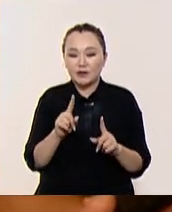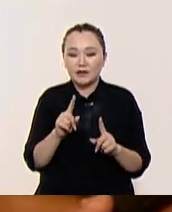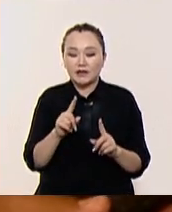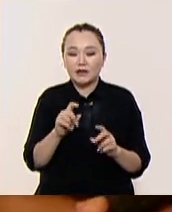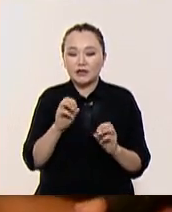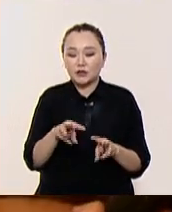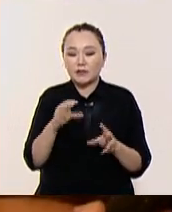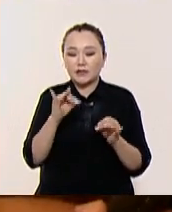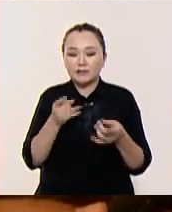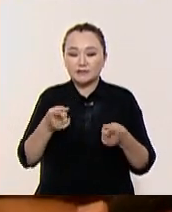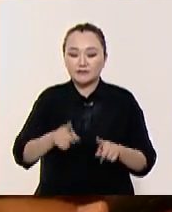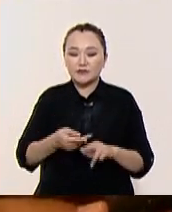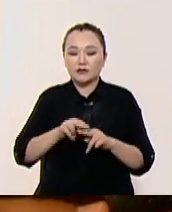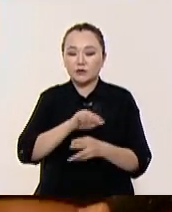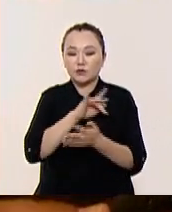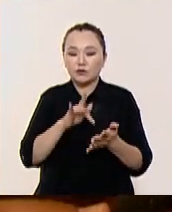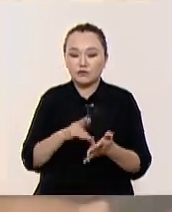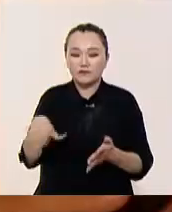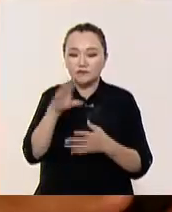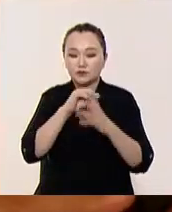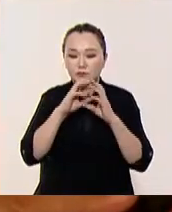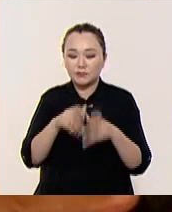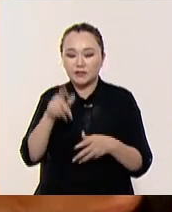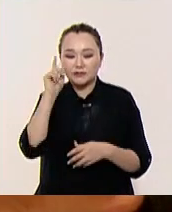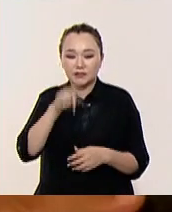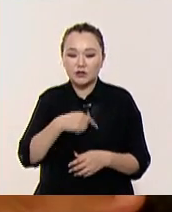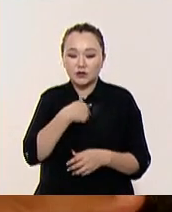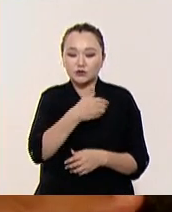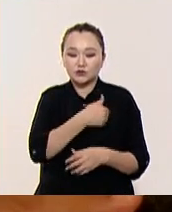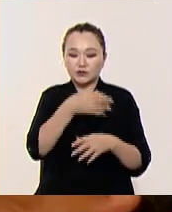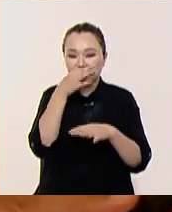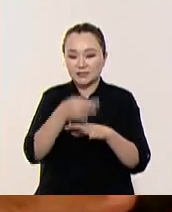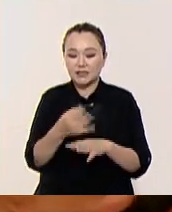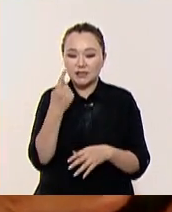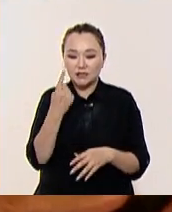действительно этот город знает во всем мире хочу сказать одно